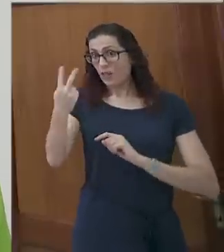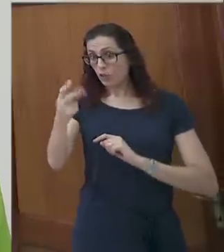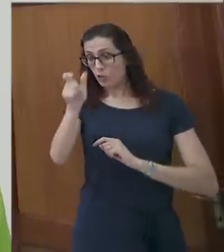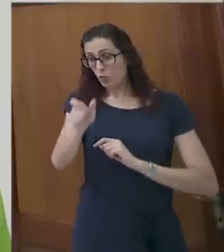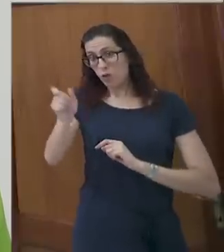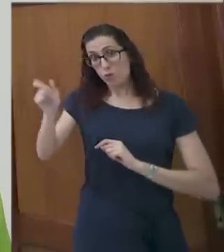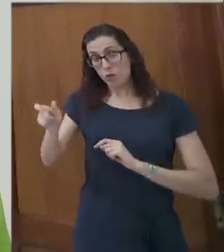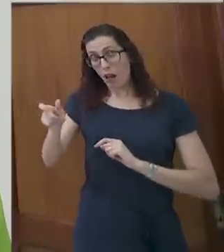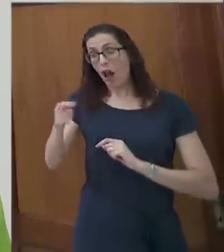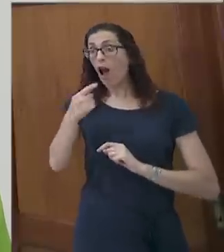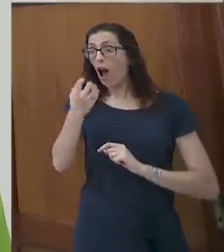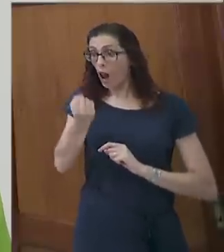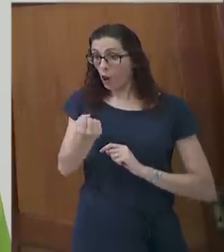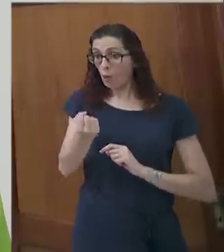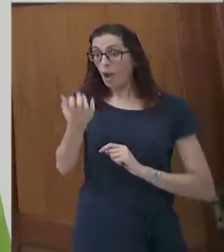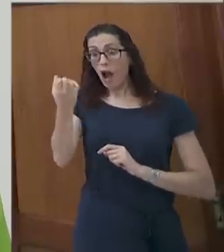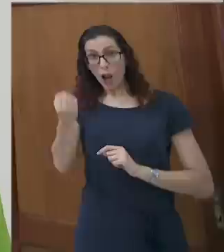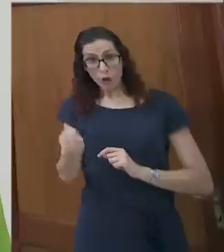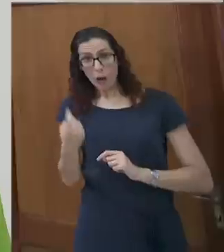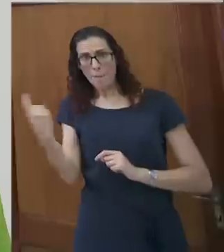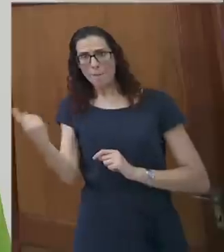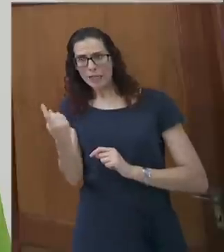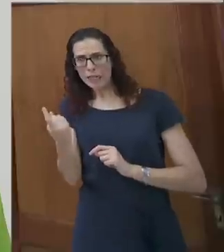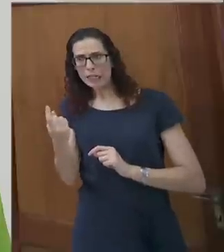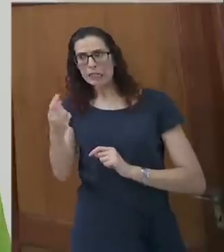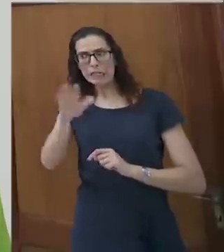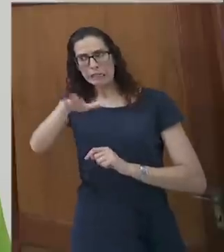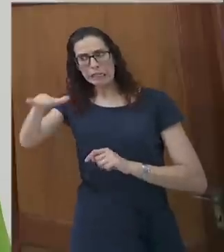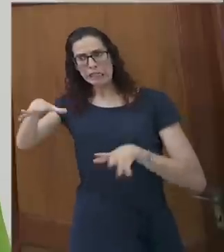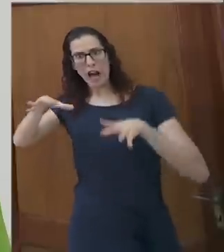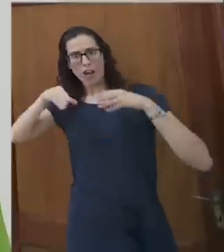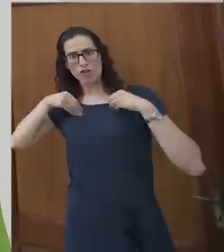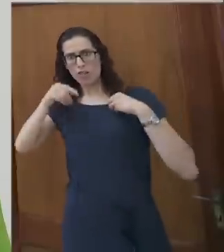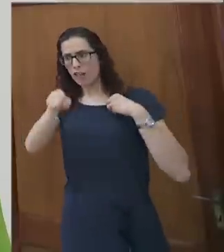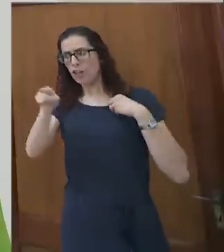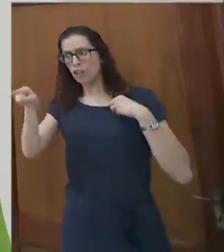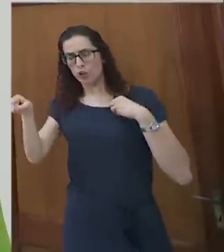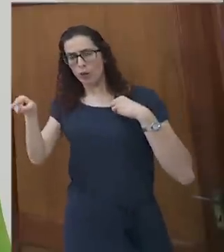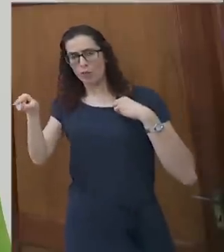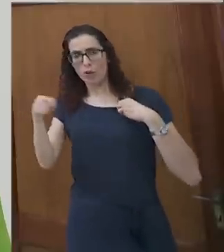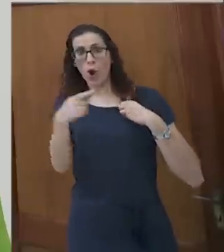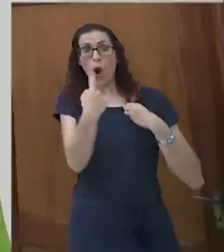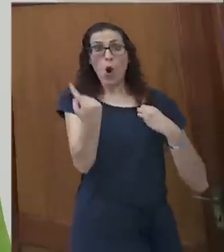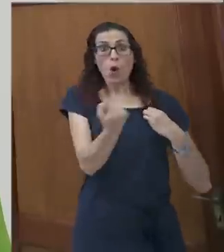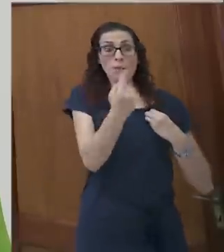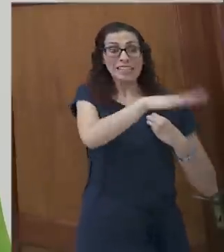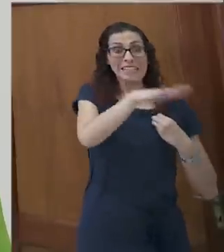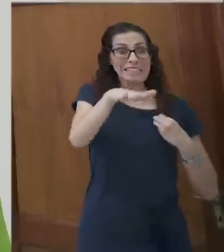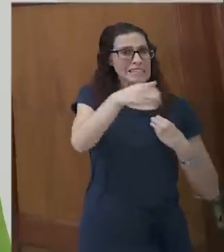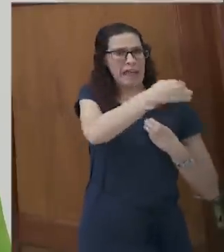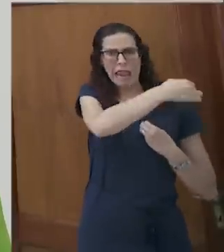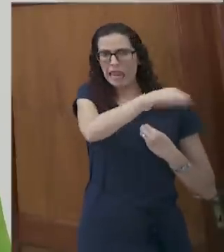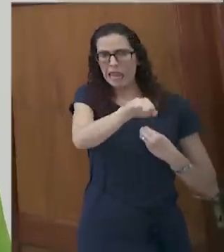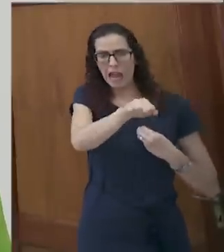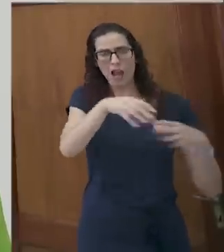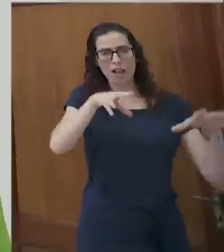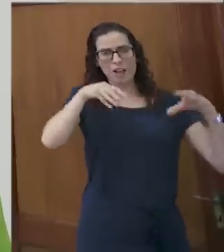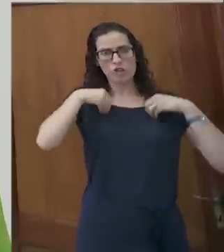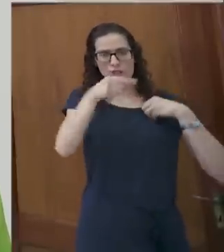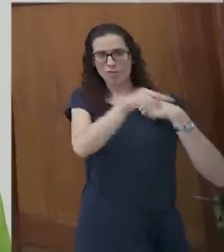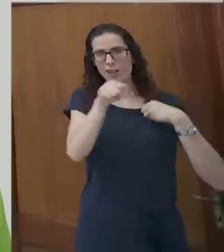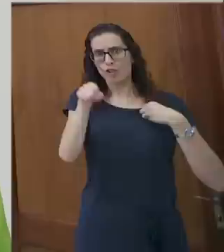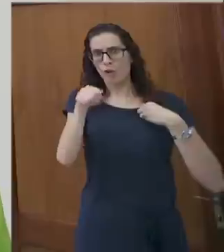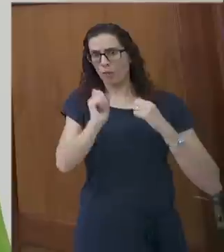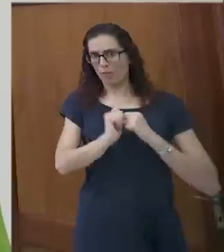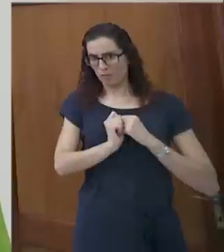jkun hemm min jirrifjutahom. U din importanti għalina għax għandna kultant